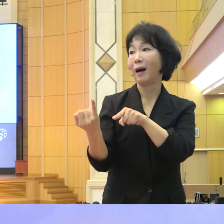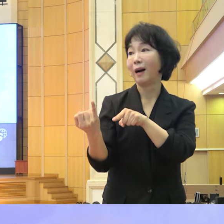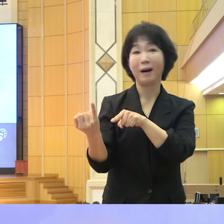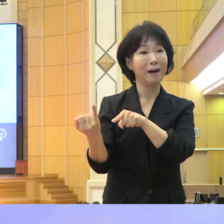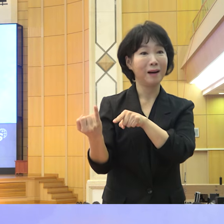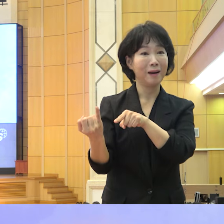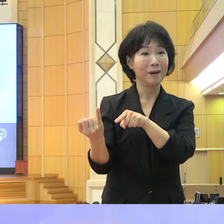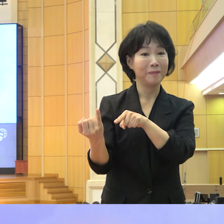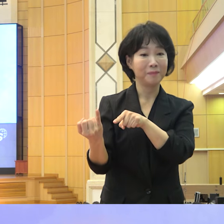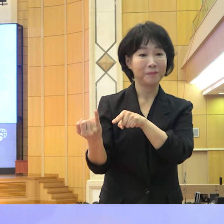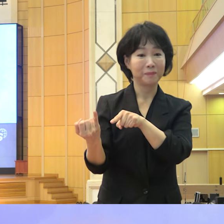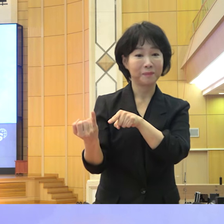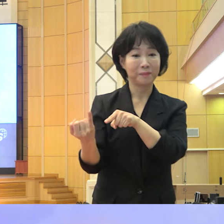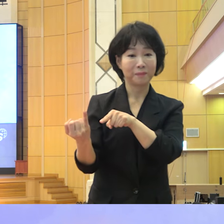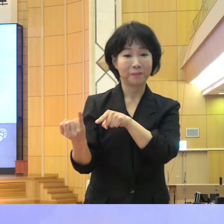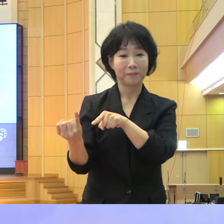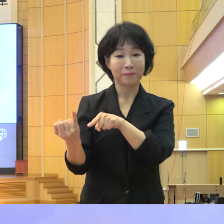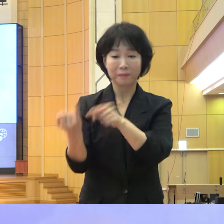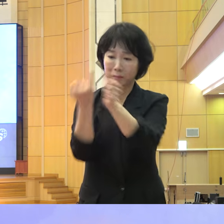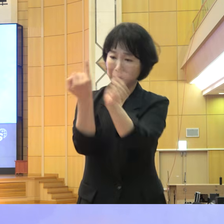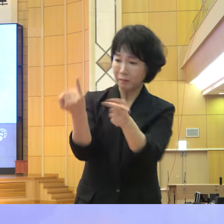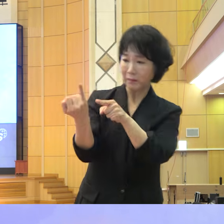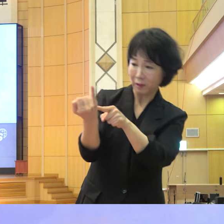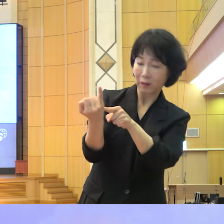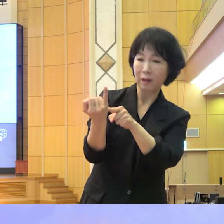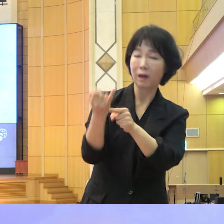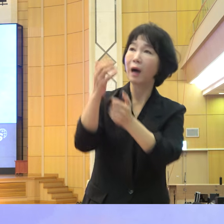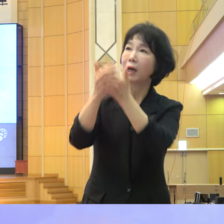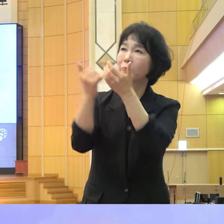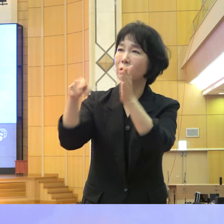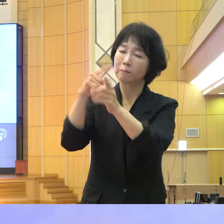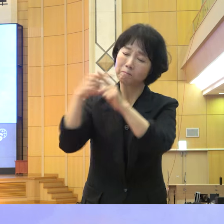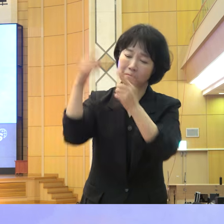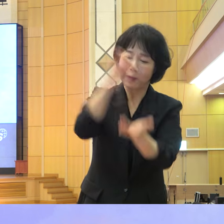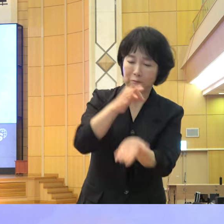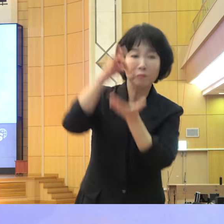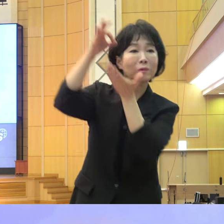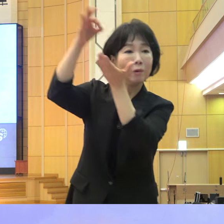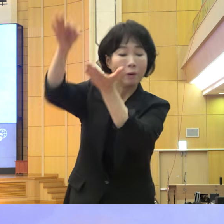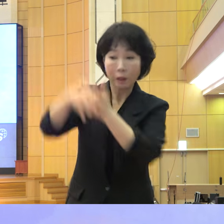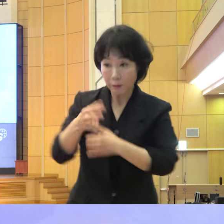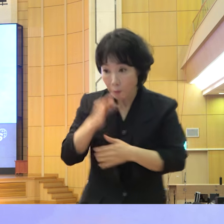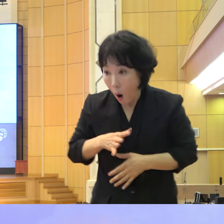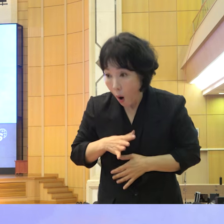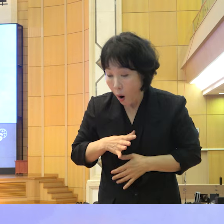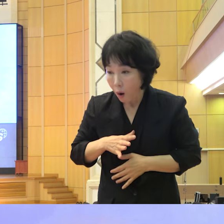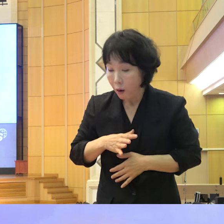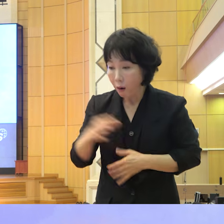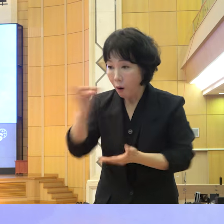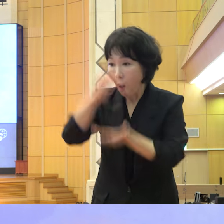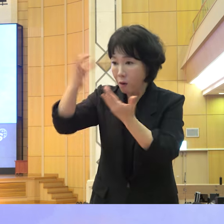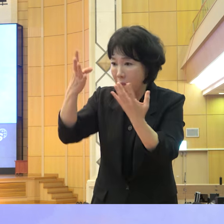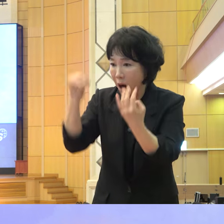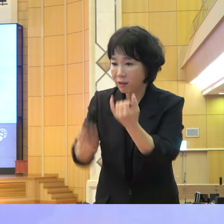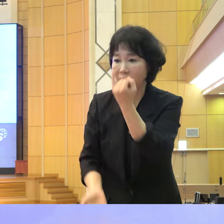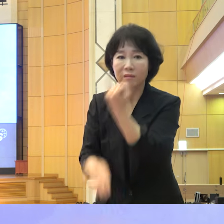냅돈을 주님께 드렸을 때 주님이 헌금 많이 했다라든지, 엘리야 당시에는 사렙다